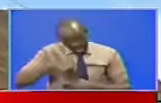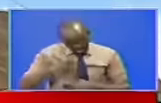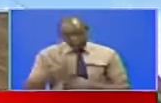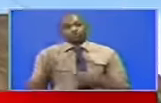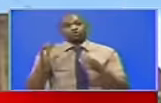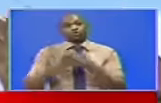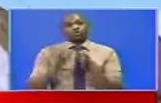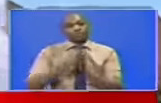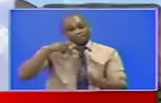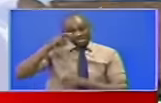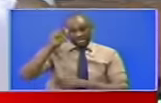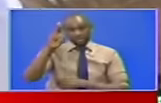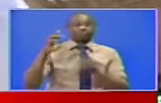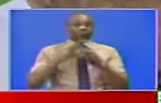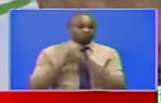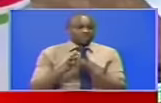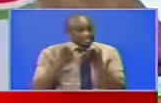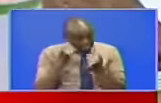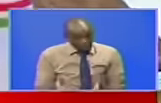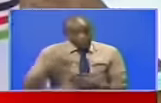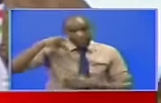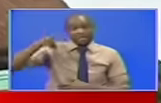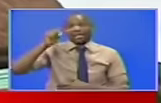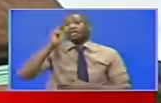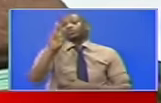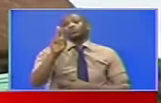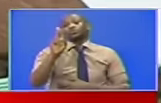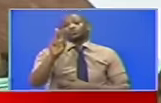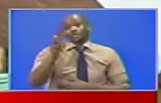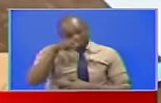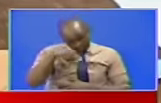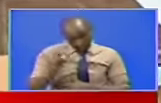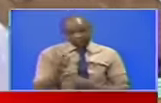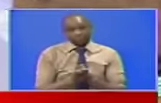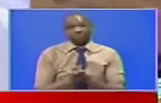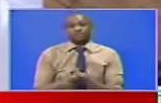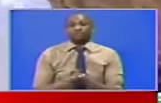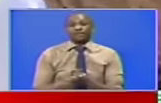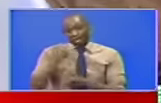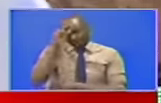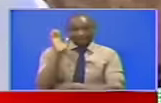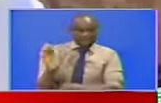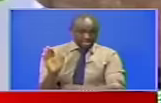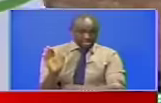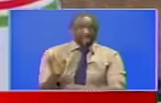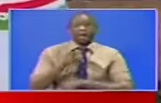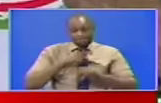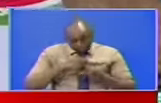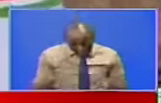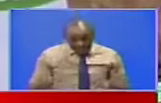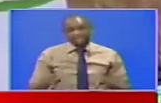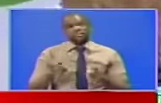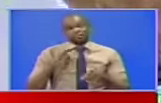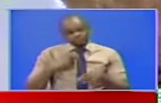aunganishe PNU Alliance ambayo sasa PNU imebaki na governor wenu. Lakini pale